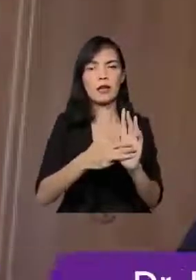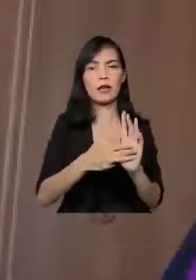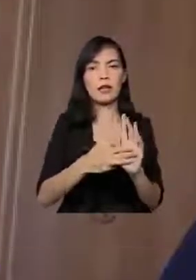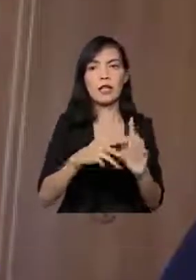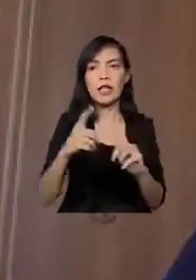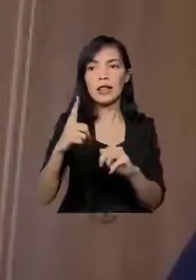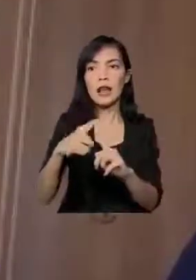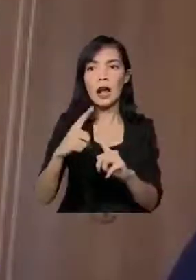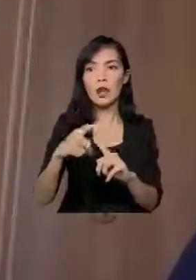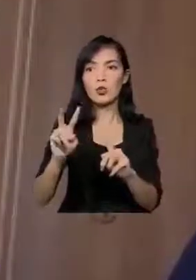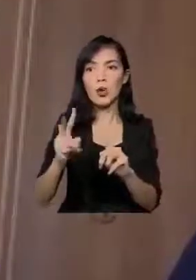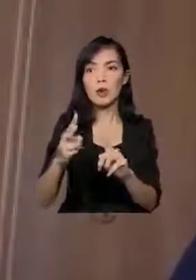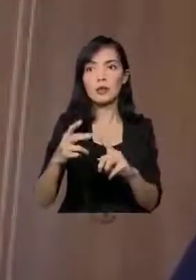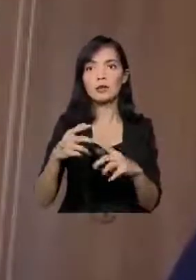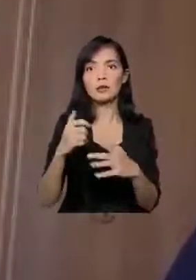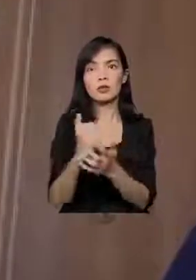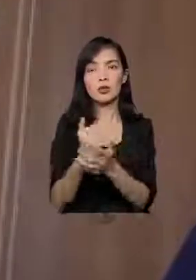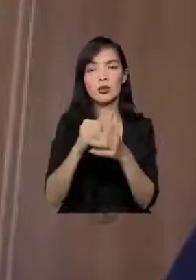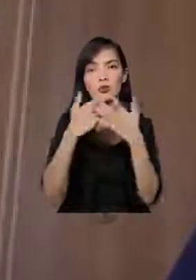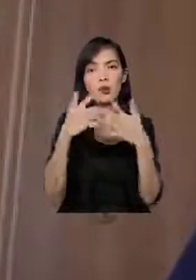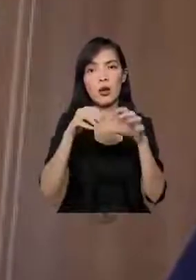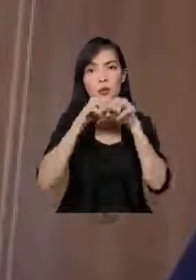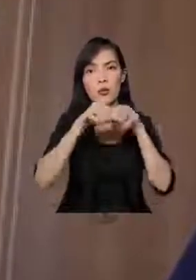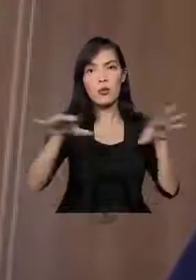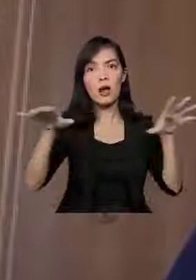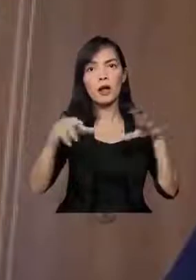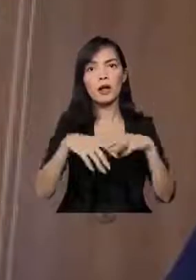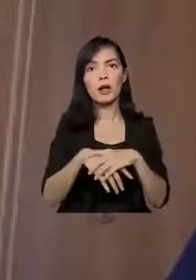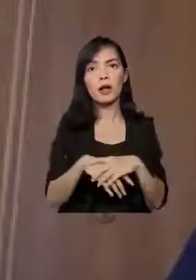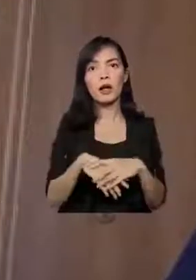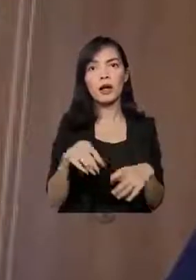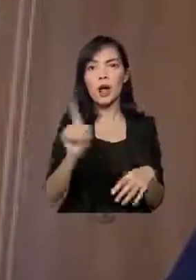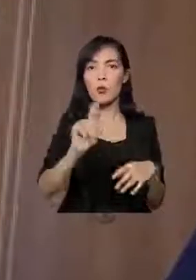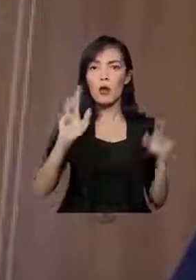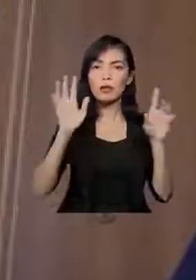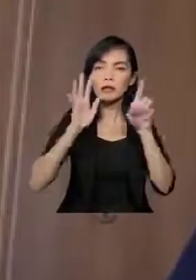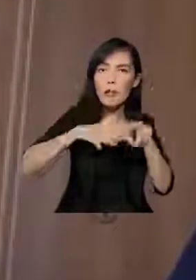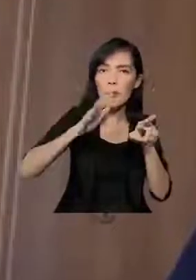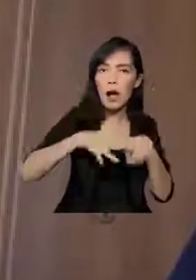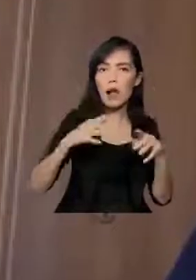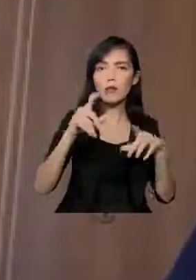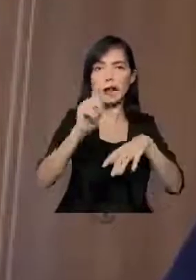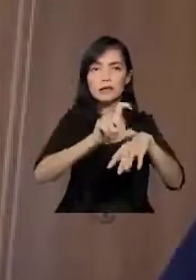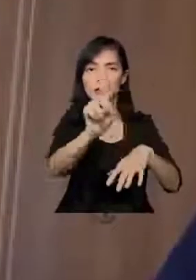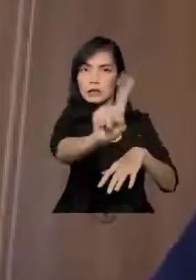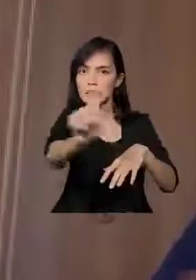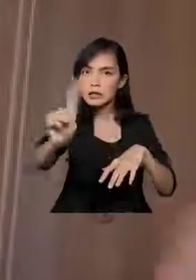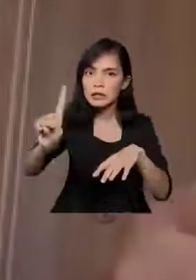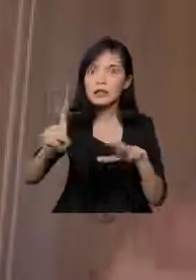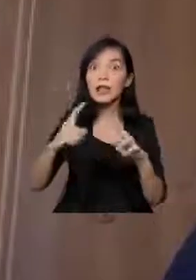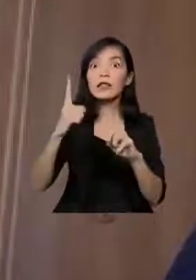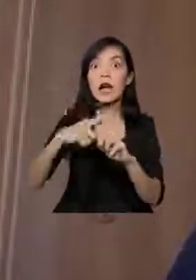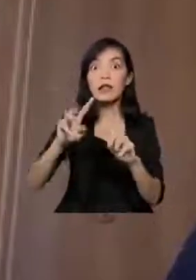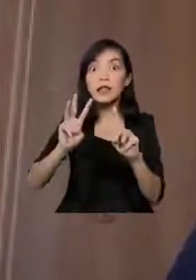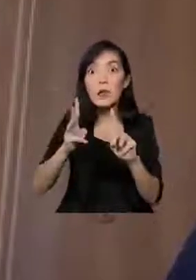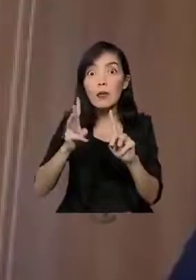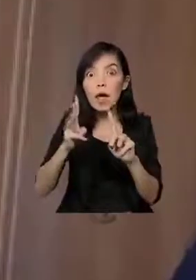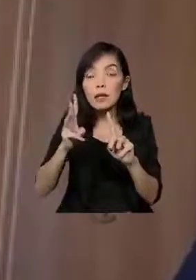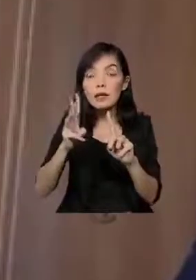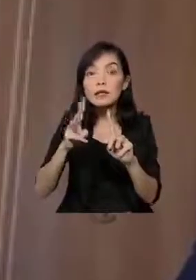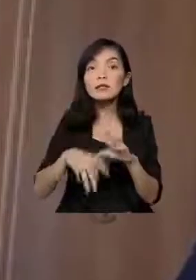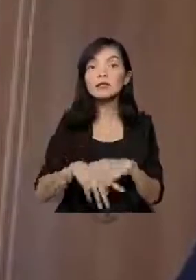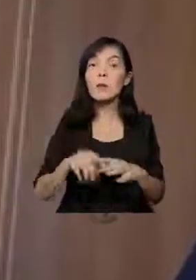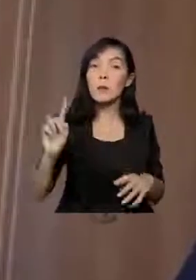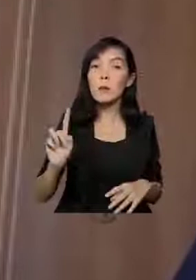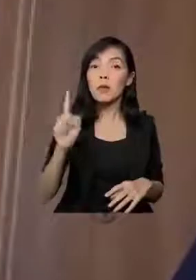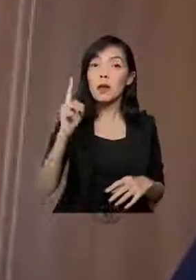12nya dia Net sudah mengumkan untuk tidak boleh shalat jamaah di masjid dan tanggal 13 nya untuk